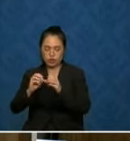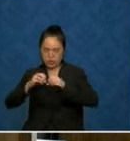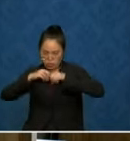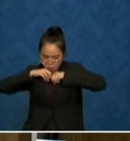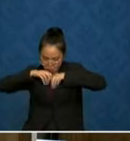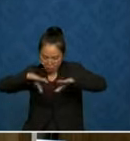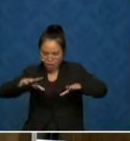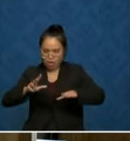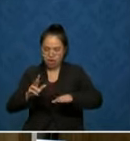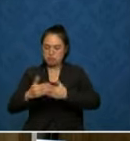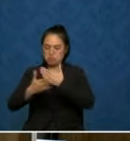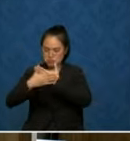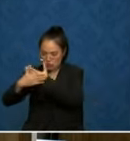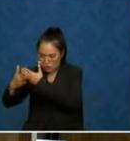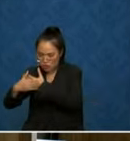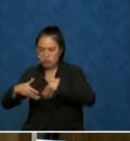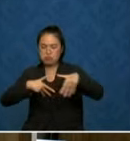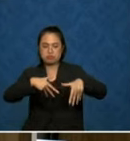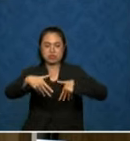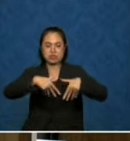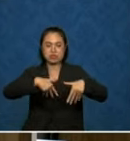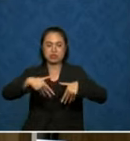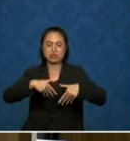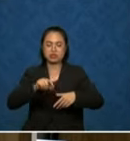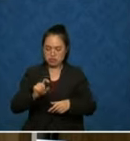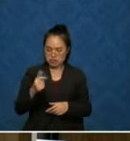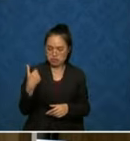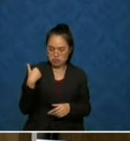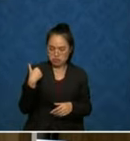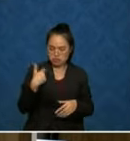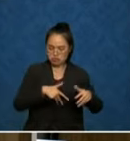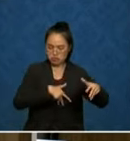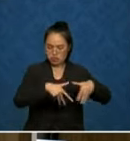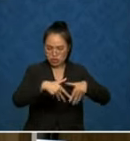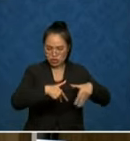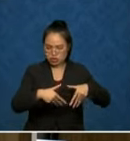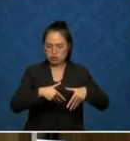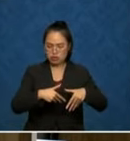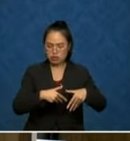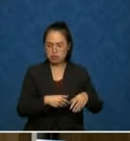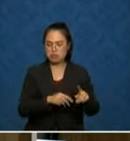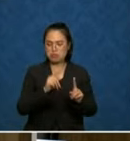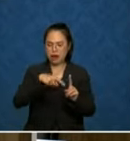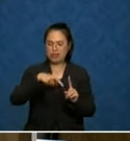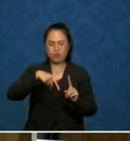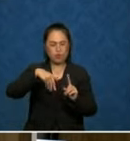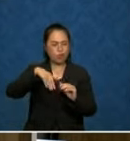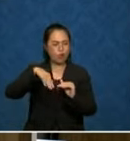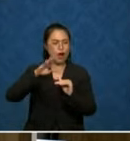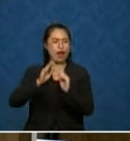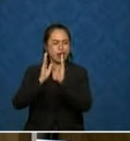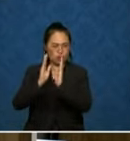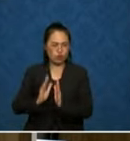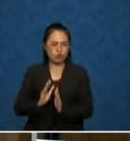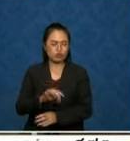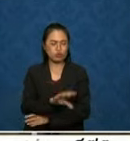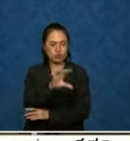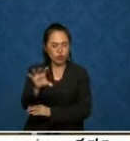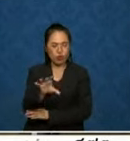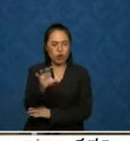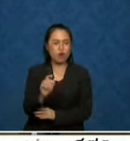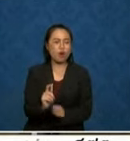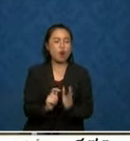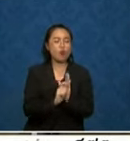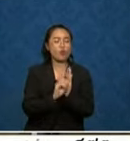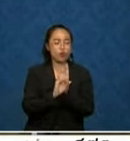เหยื่อของดิไอคอนเนี่ยมันนับพันคนเพื่อนสมาชิกก็ว่าไปแล้วที่อุดรของผมนี่นะครับ